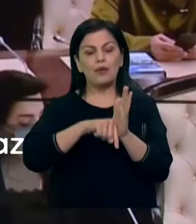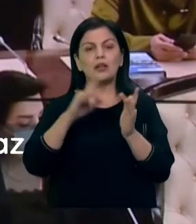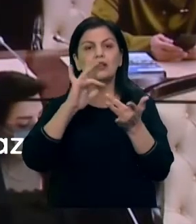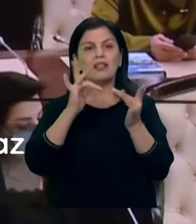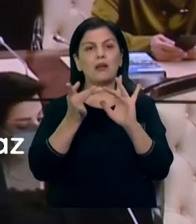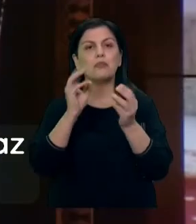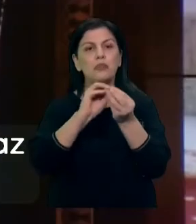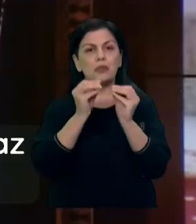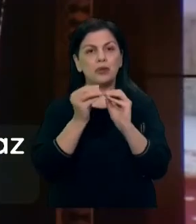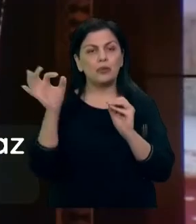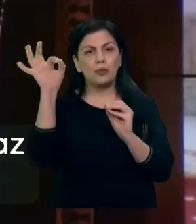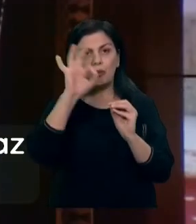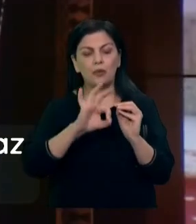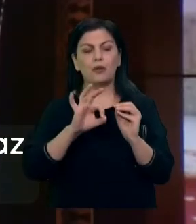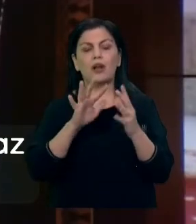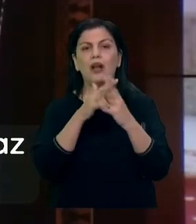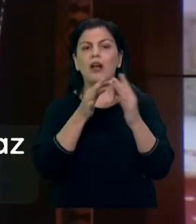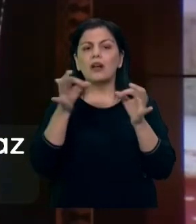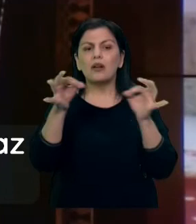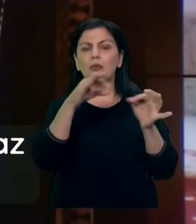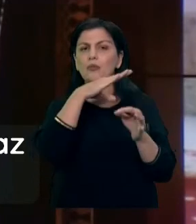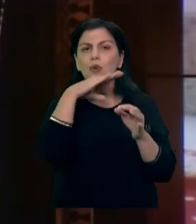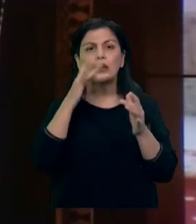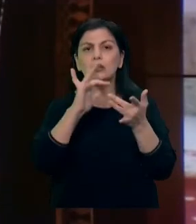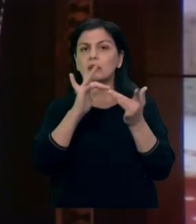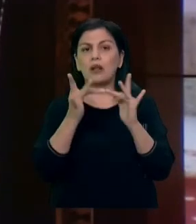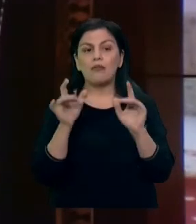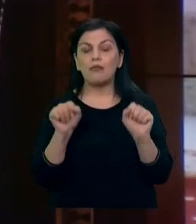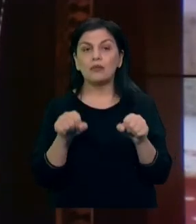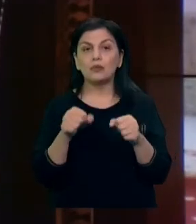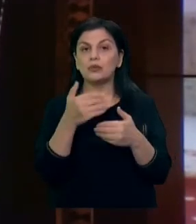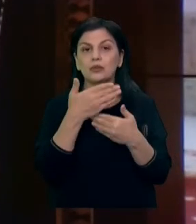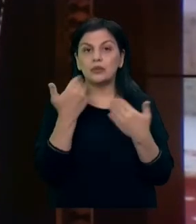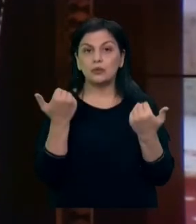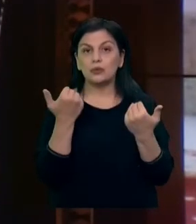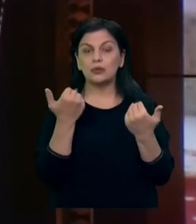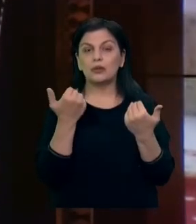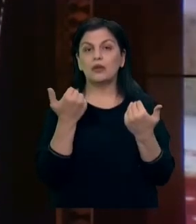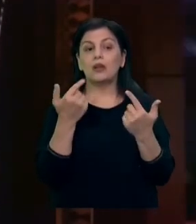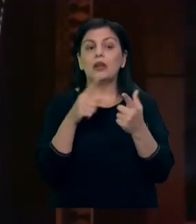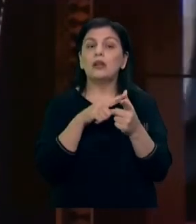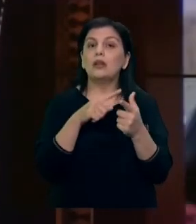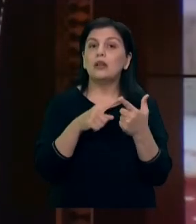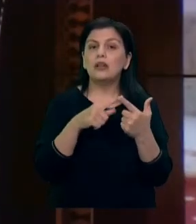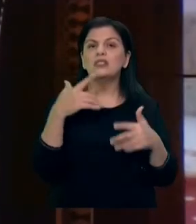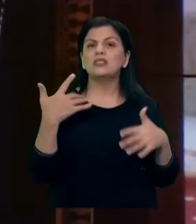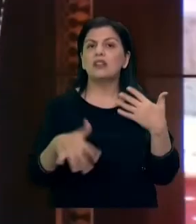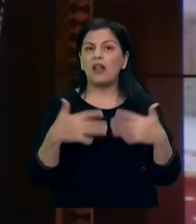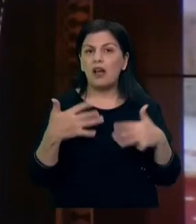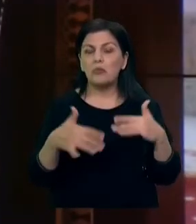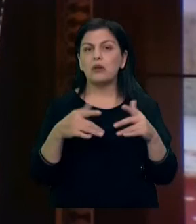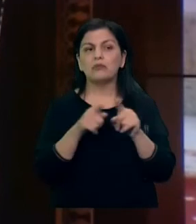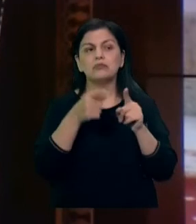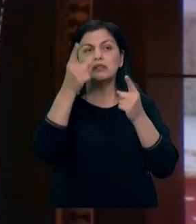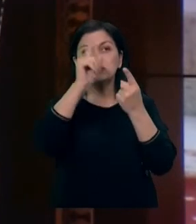problemi ilə bağlı oldu. Kəndlərin bir çoxunda internet imkanları yoxdur və ya həddindən artıq zəifdir və